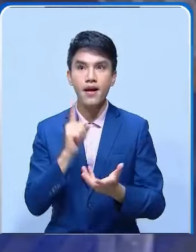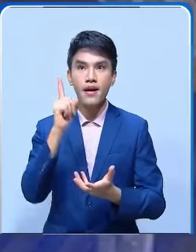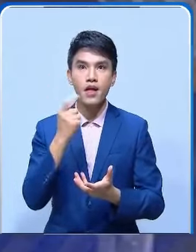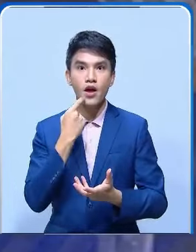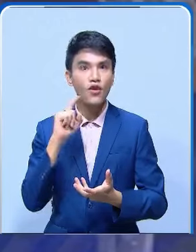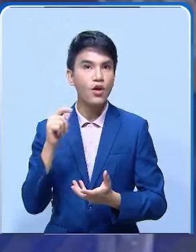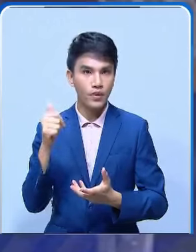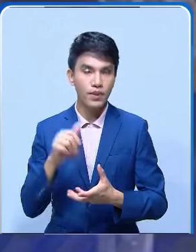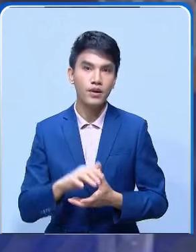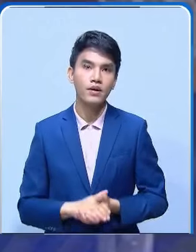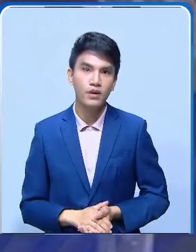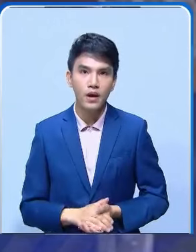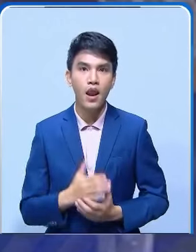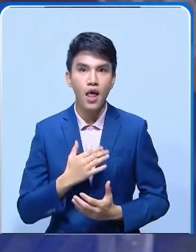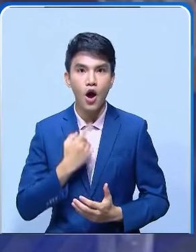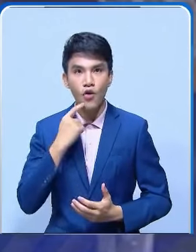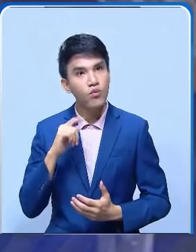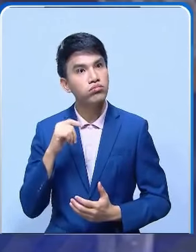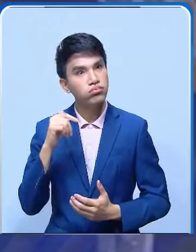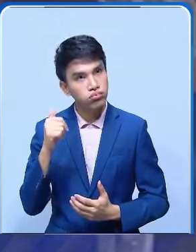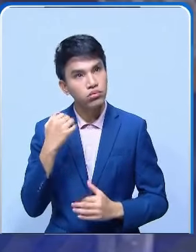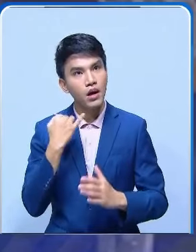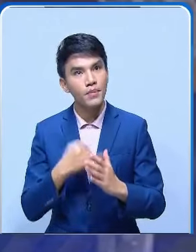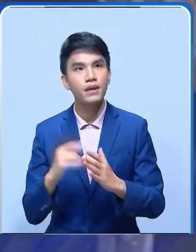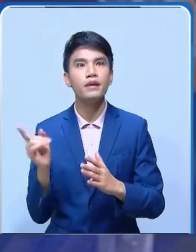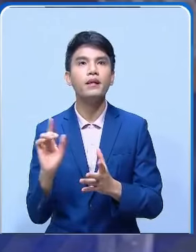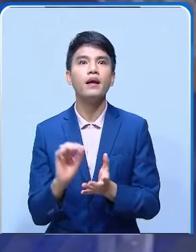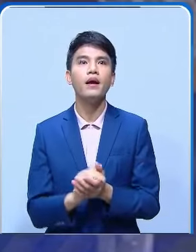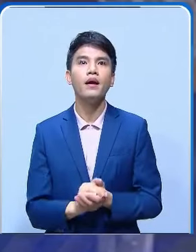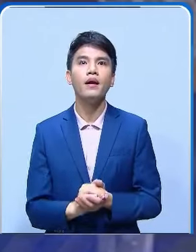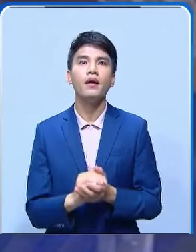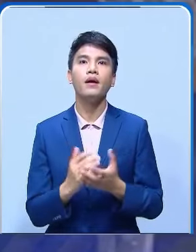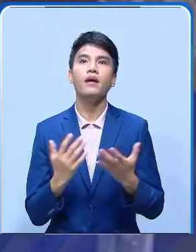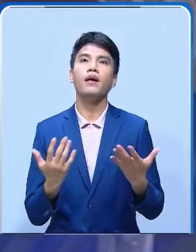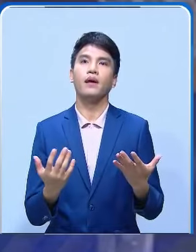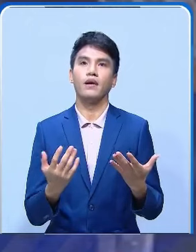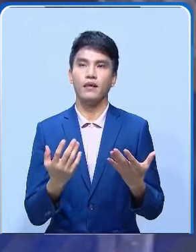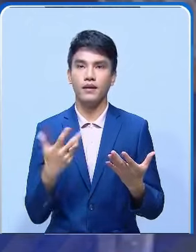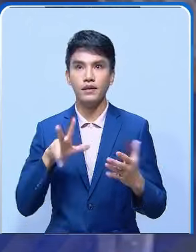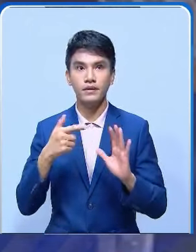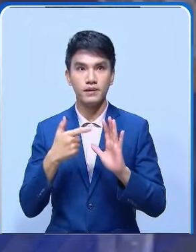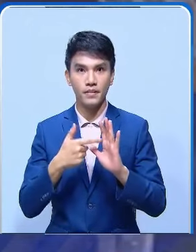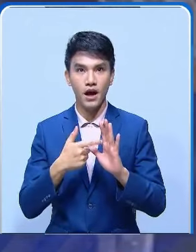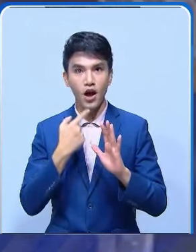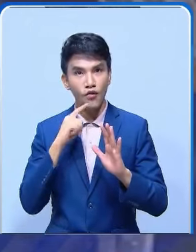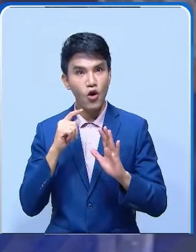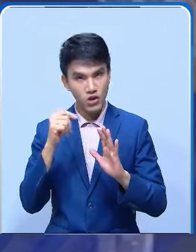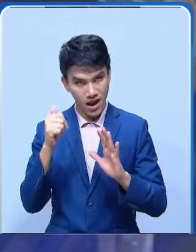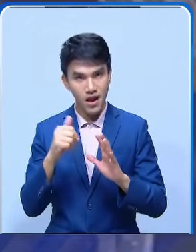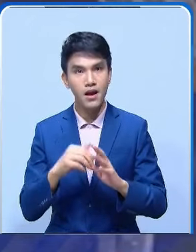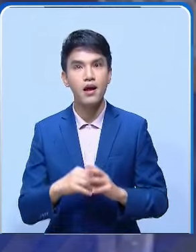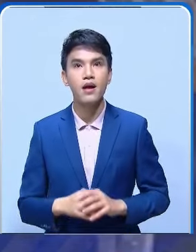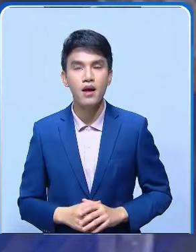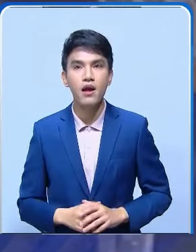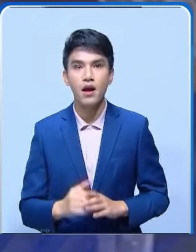ได้มั้ยแจ้งความได้มั้ยมีความผิดมั้ยเมื่อวานก็ได้รับคำตอบมาแล้วจากทางสภาทนายความบอกก็ฟ้องได้สิ